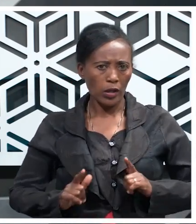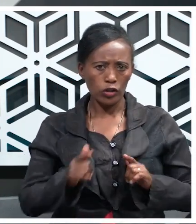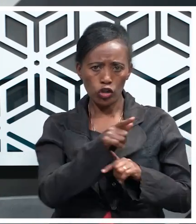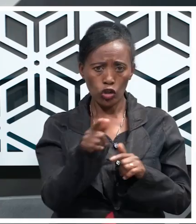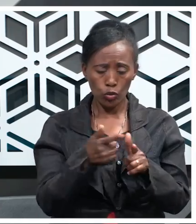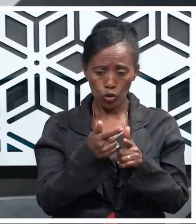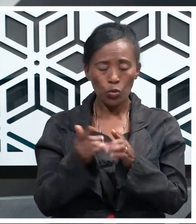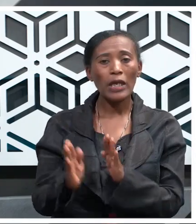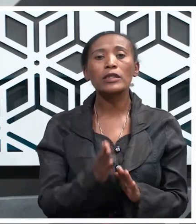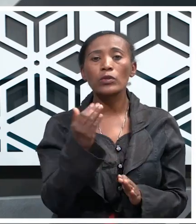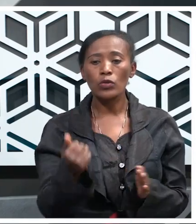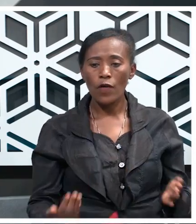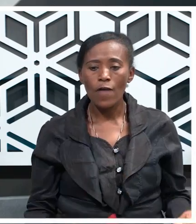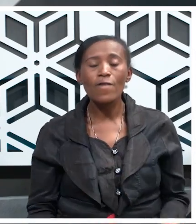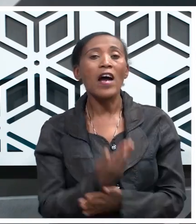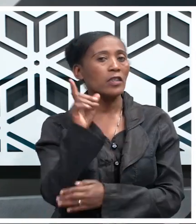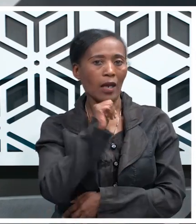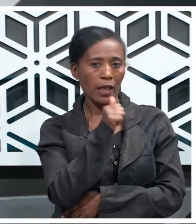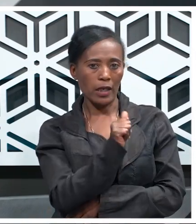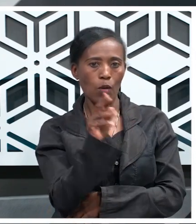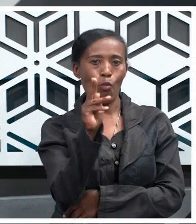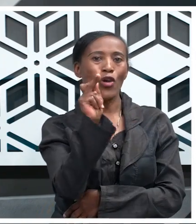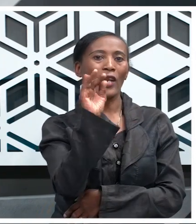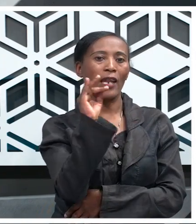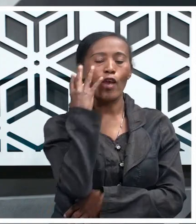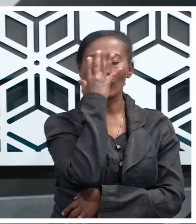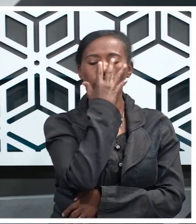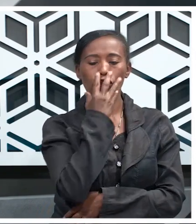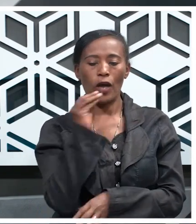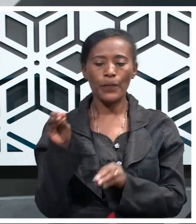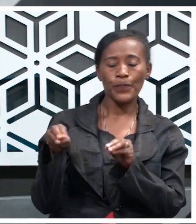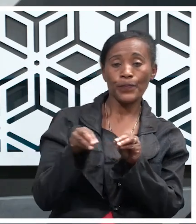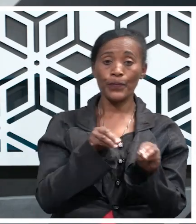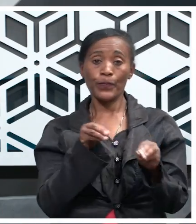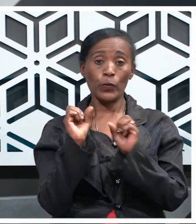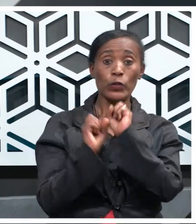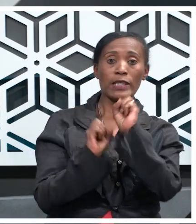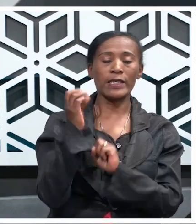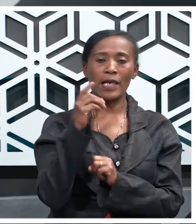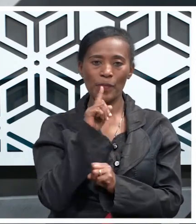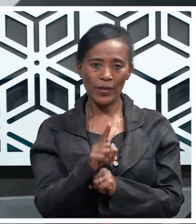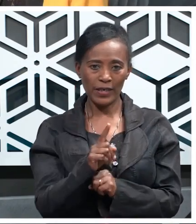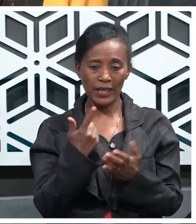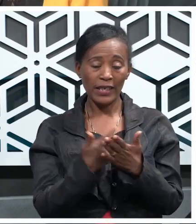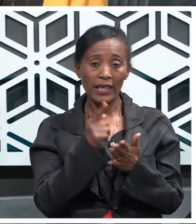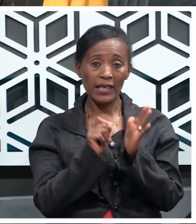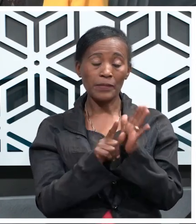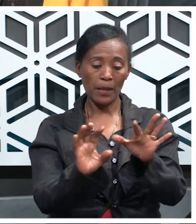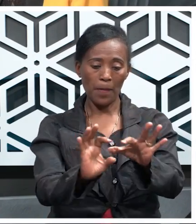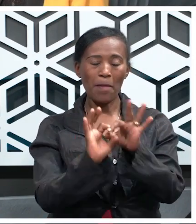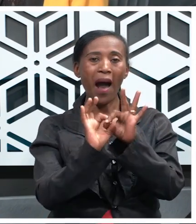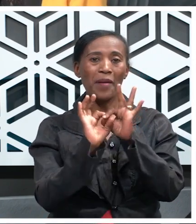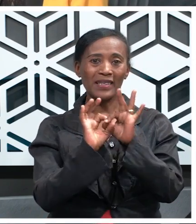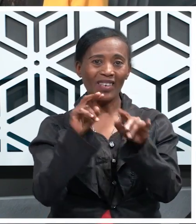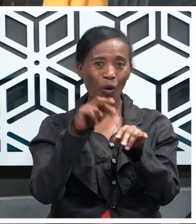ነው ምትኖረውና እነሱ አዘጋጅቶ ነበር ግን ፋሽን ሳይሆን ሞዴል ቁንጅና ውድድር ነው በምን ይለያል ያንቺ ይሄ